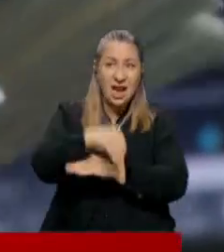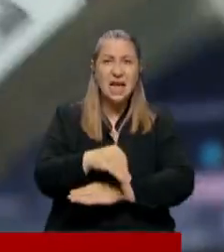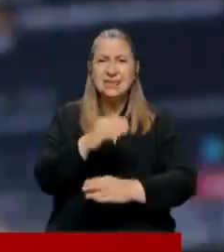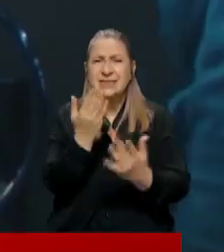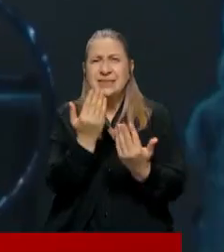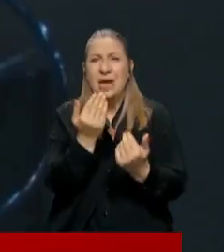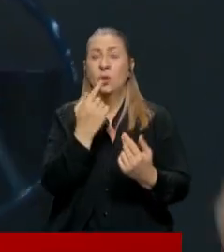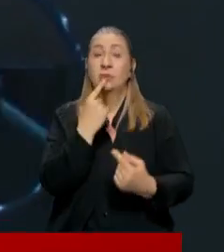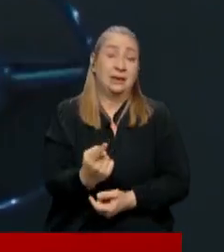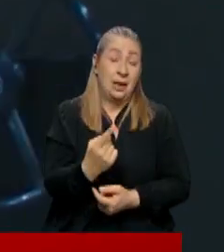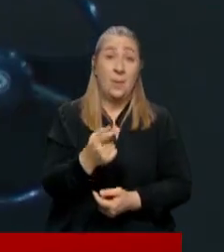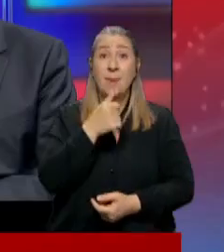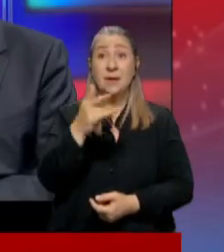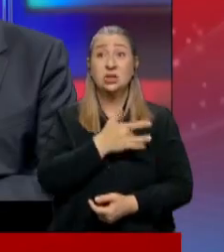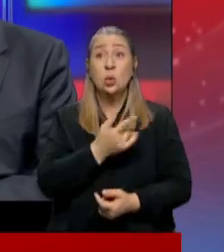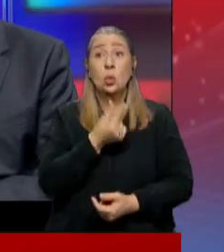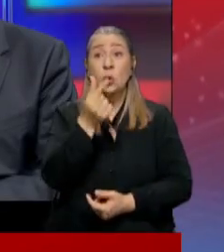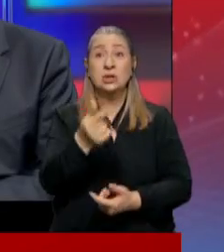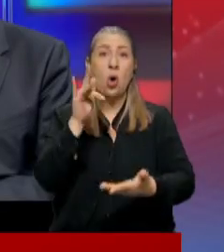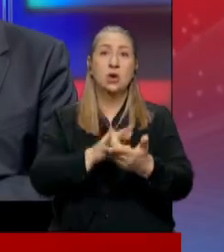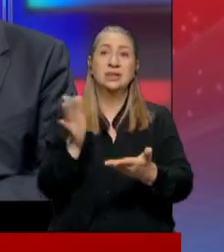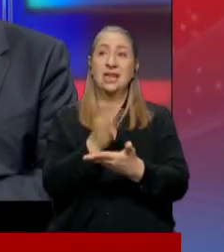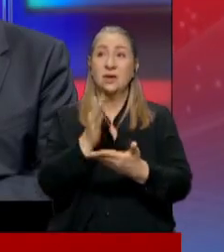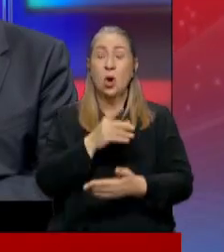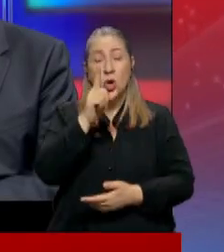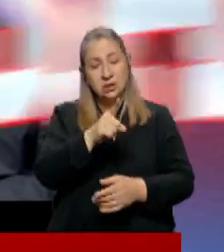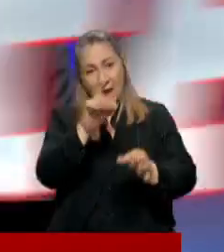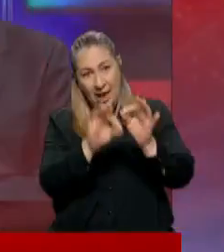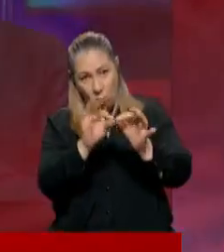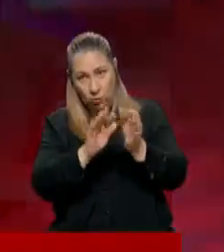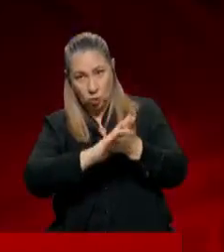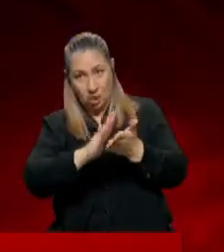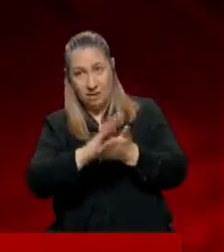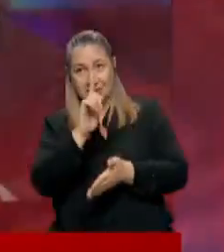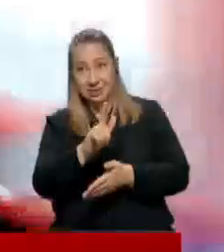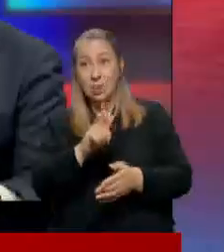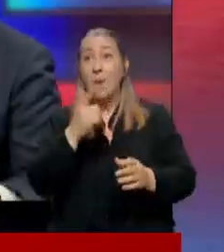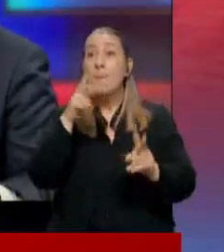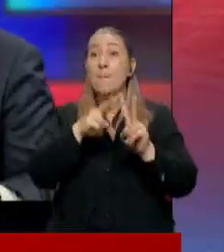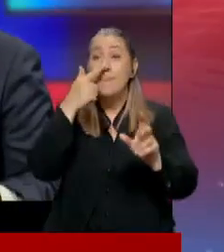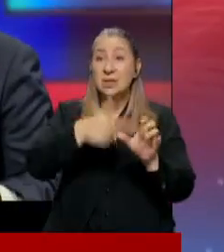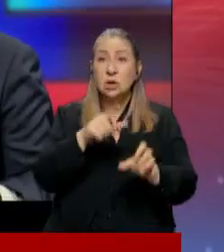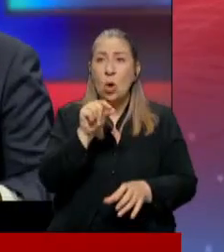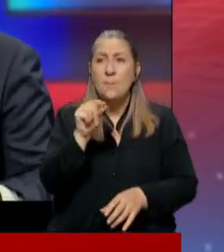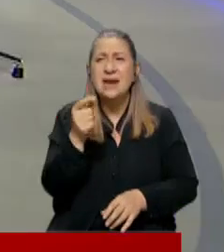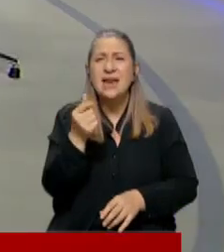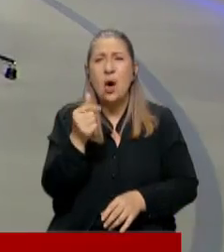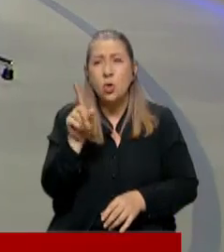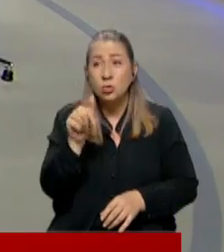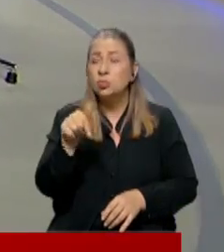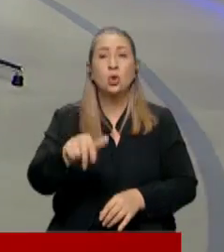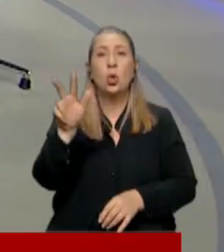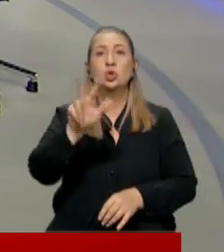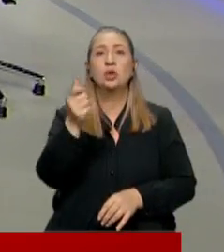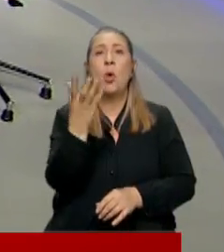karşı karşıya dedi. Babacan'ın uyarısı orta sayfada. Siz önce bir ekonomiyi düzeltmeniz lazım. Mazot 11 liraydı arkadaşlar o gün. Bugün